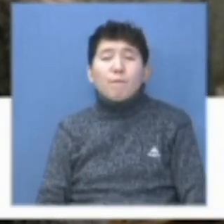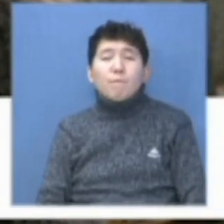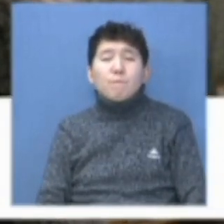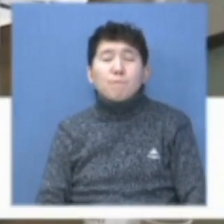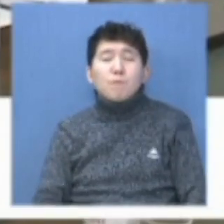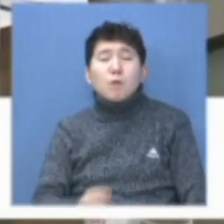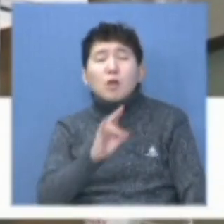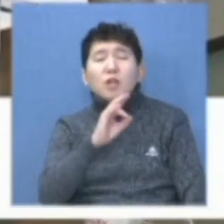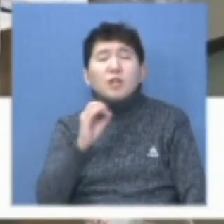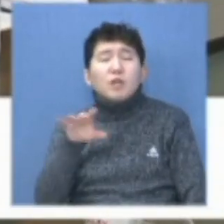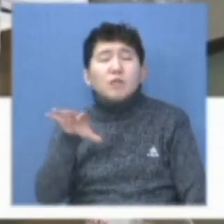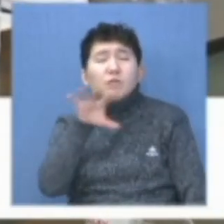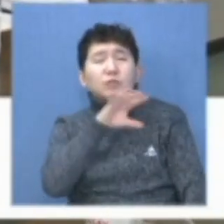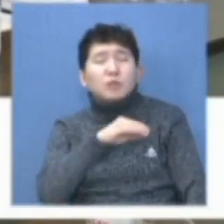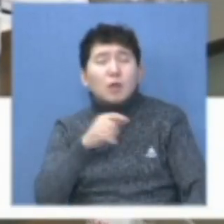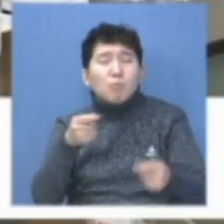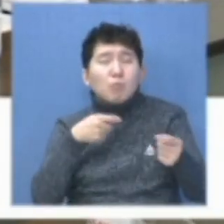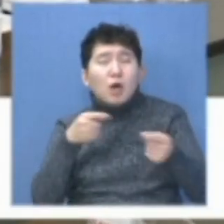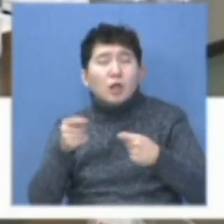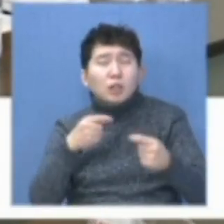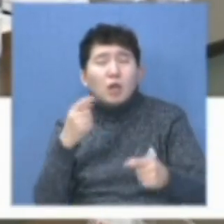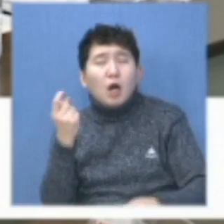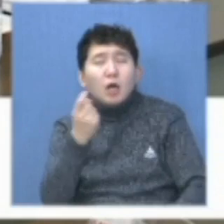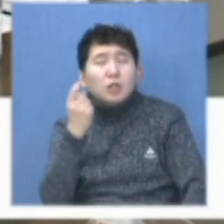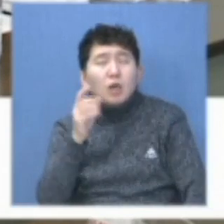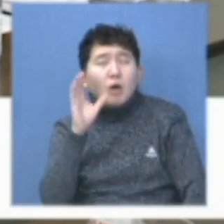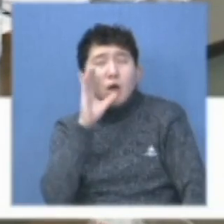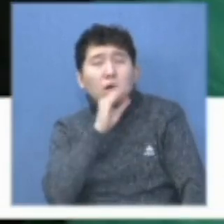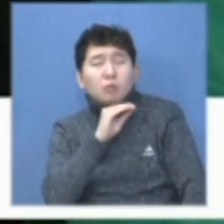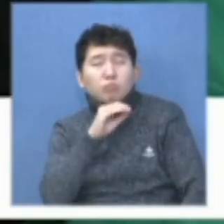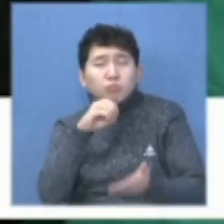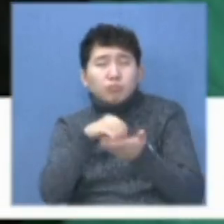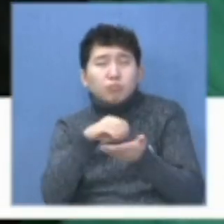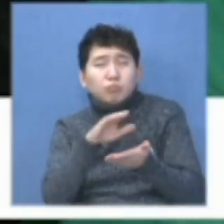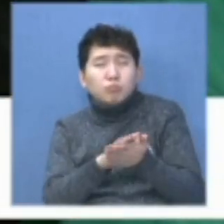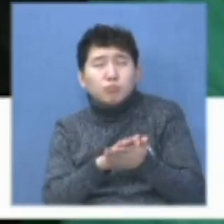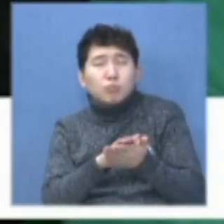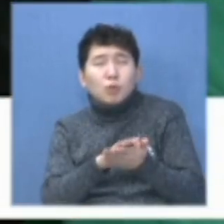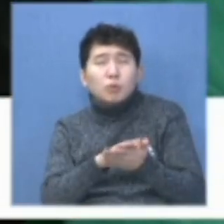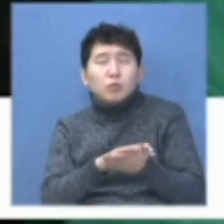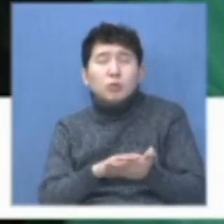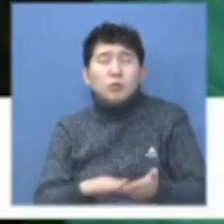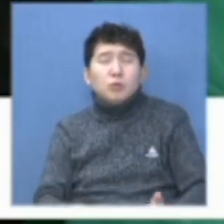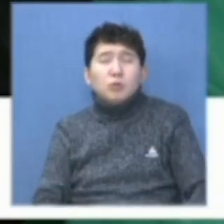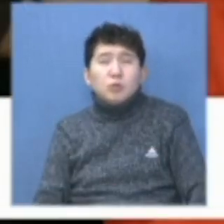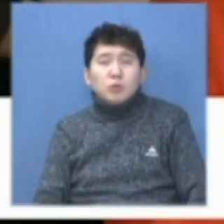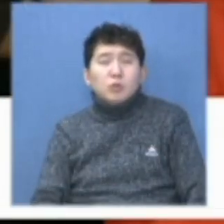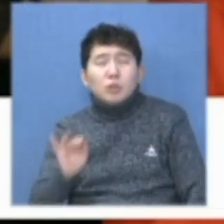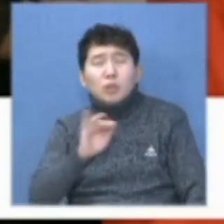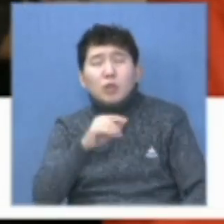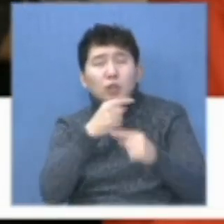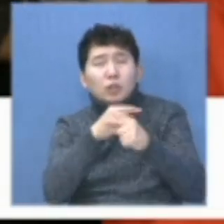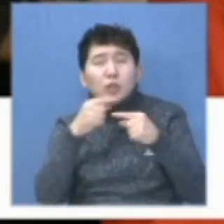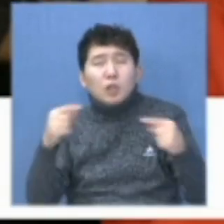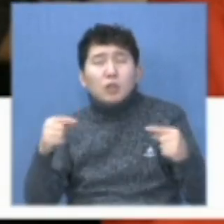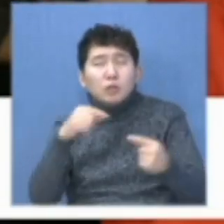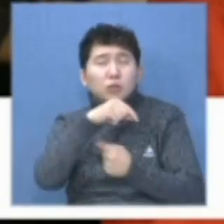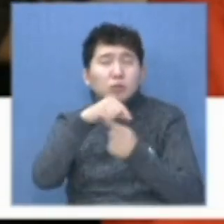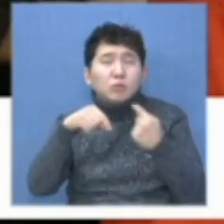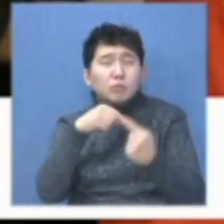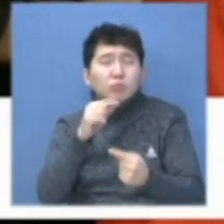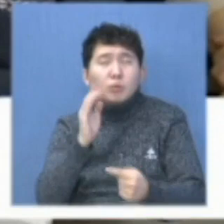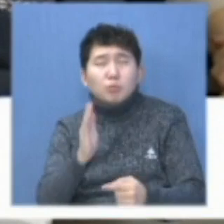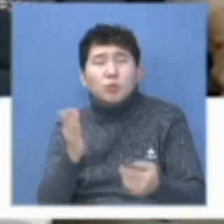учет, который предусматривают эти новшества. И некоторые предприниматели будут вынуждены закрыть свой бизнес. По словам предпринимателей,